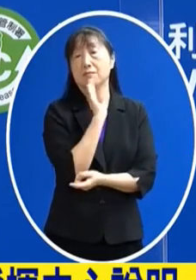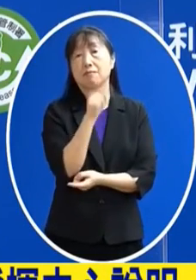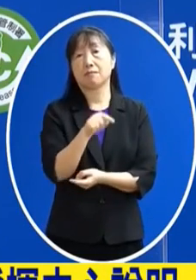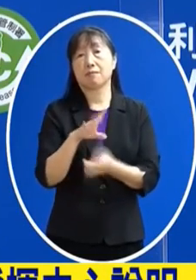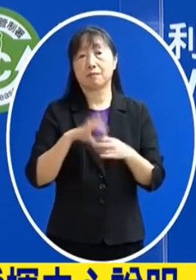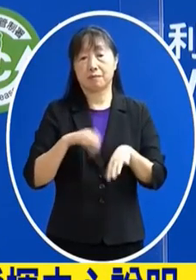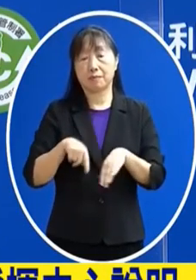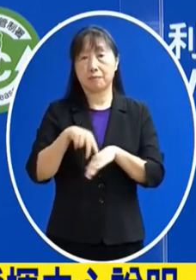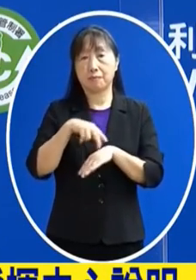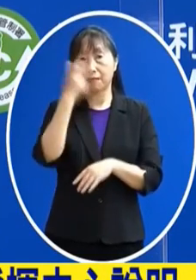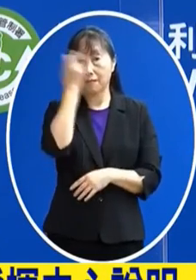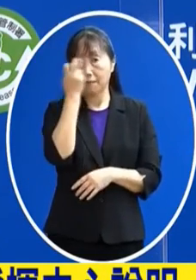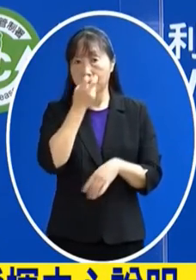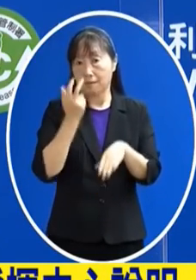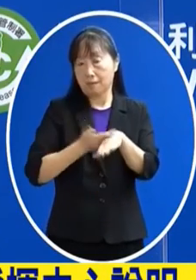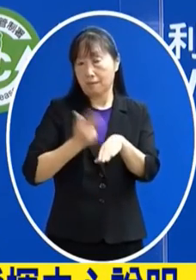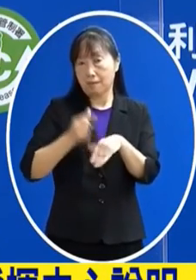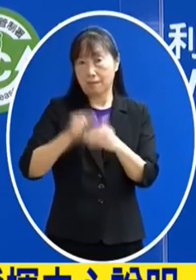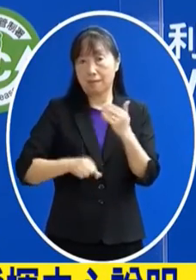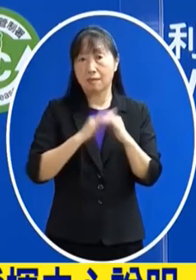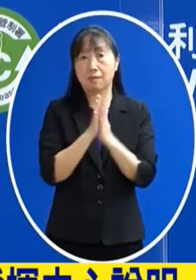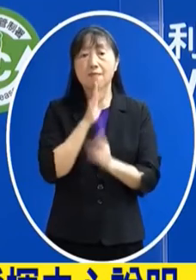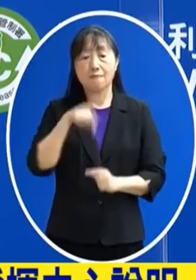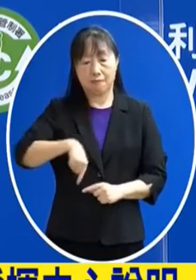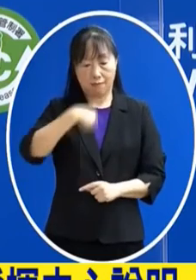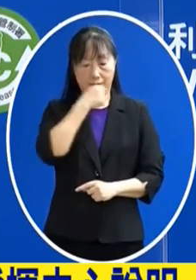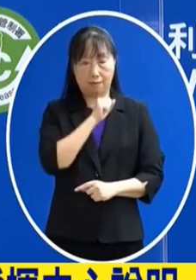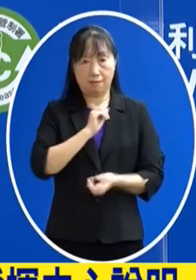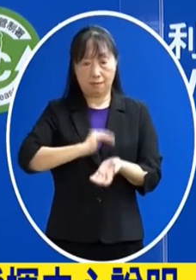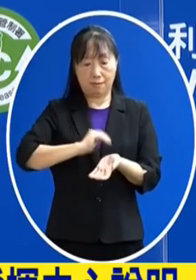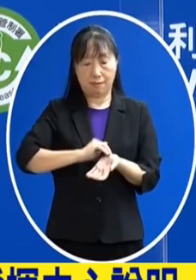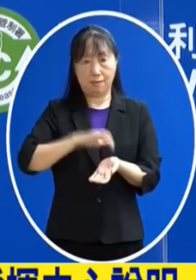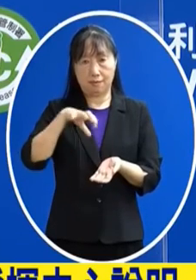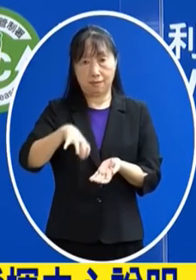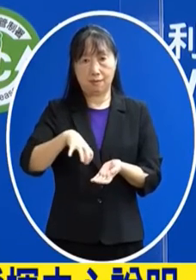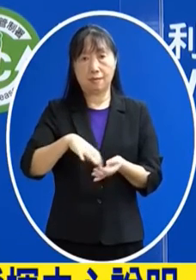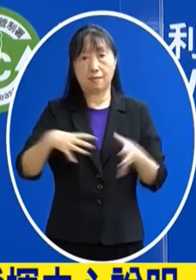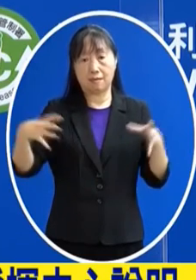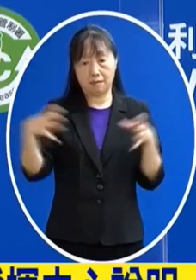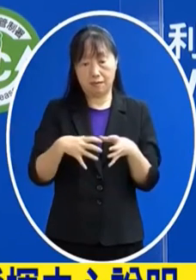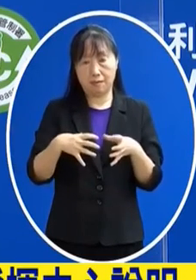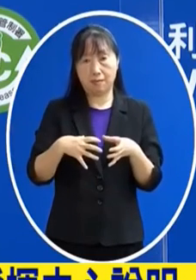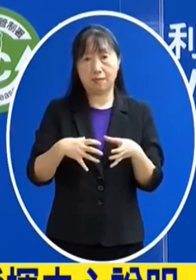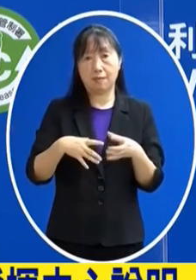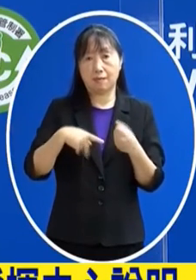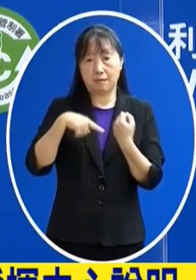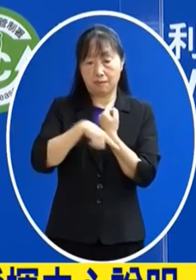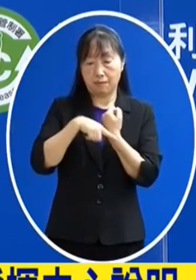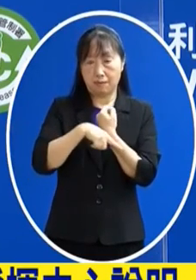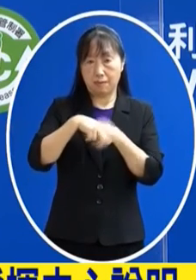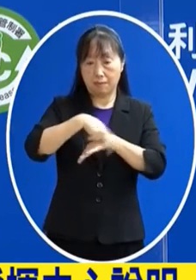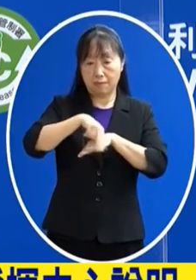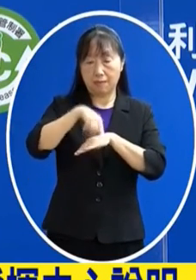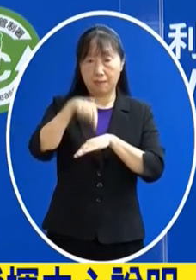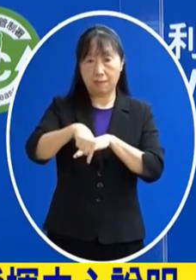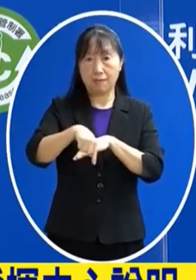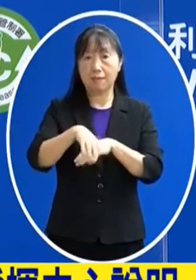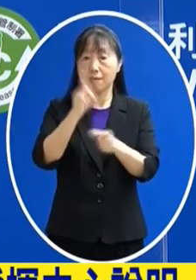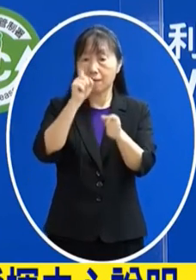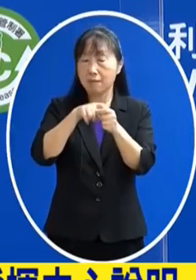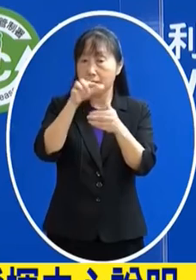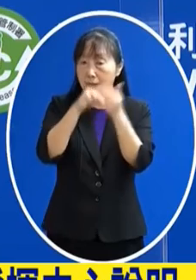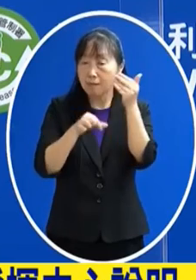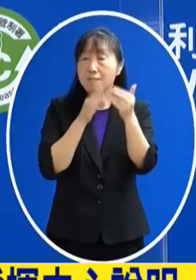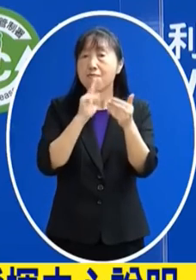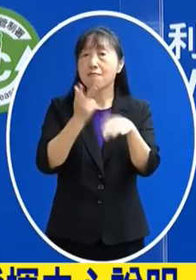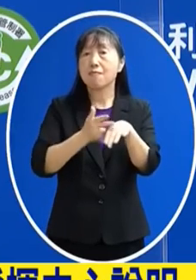验的规格跟检验的方式也是由台湾的哈医疗机构好一起来设置的，所以相关检验的标准跟